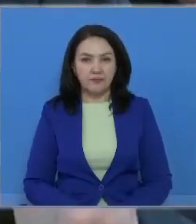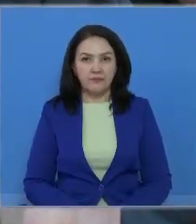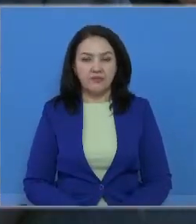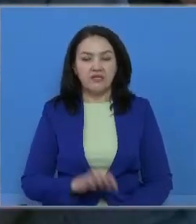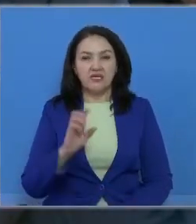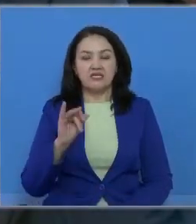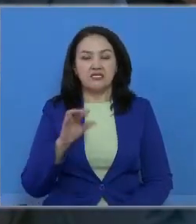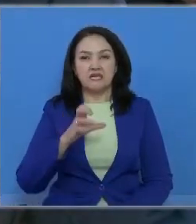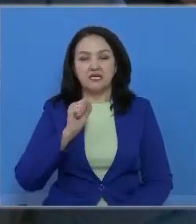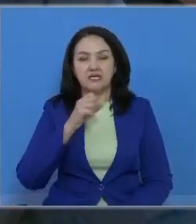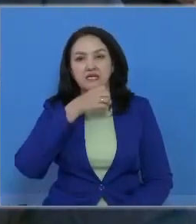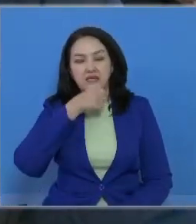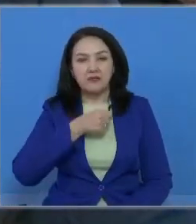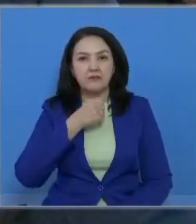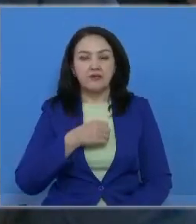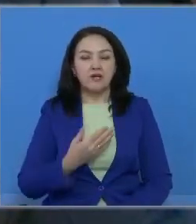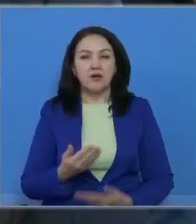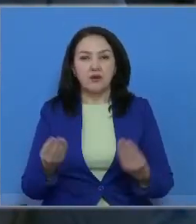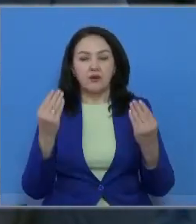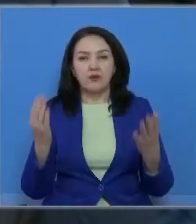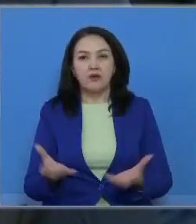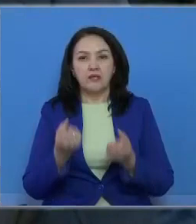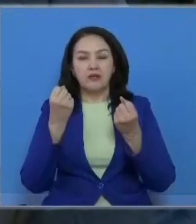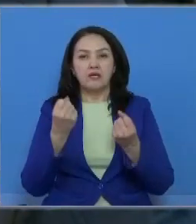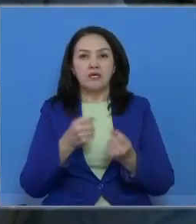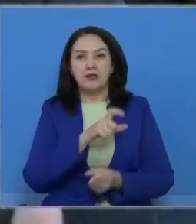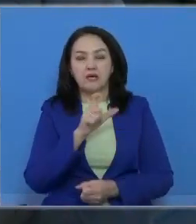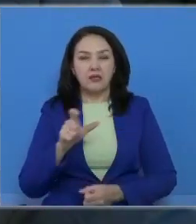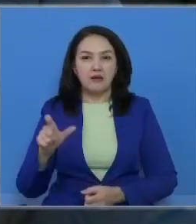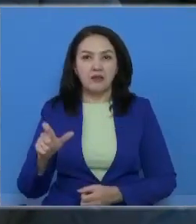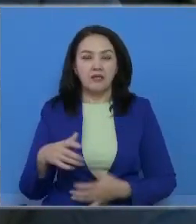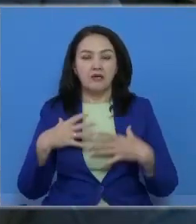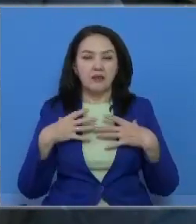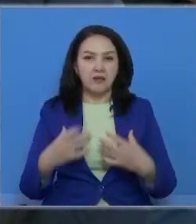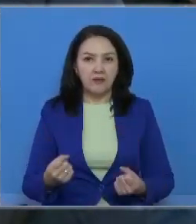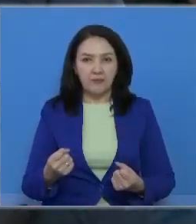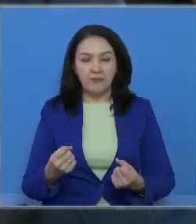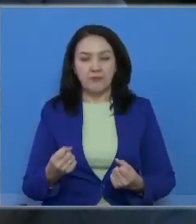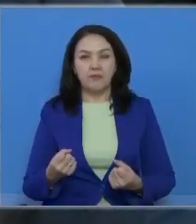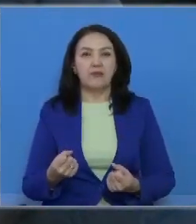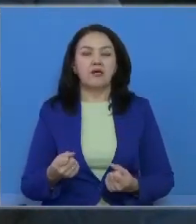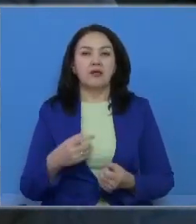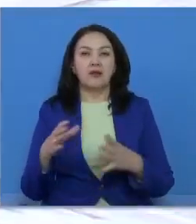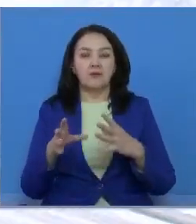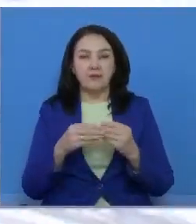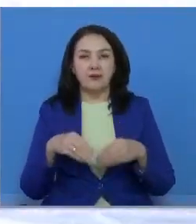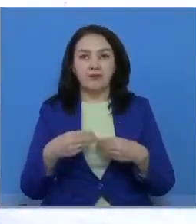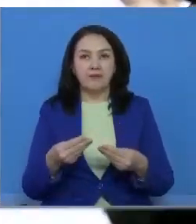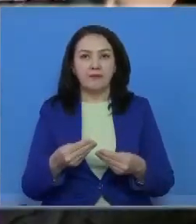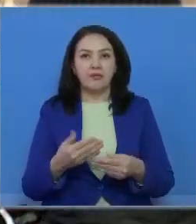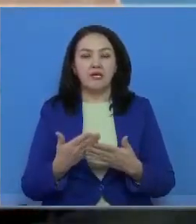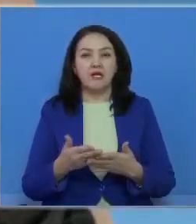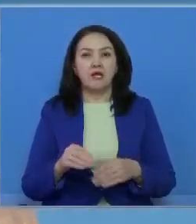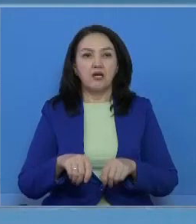Есет атамыздың аруағы қолдап, халқымыздың амандығын бірлігін берсін. Кейін ресми